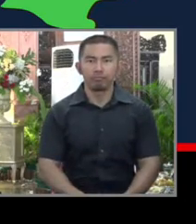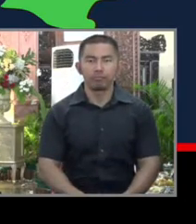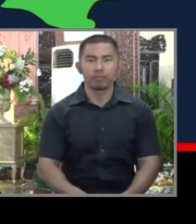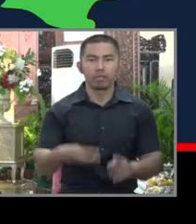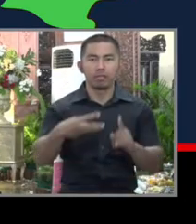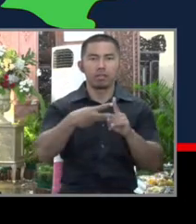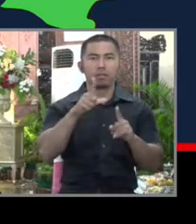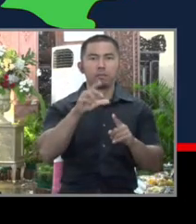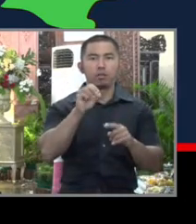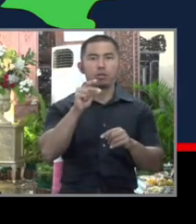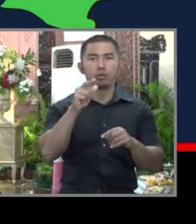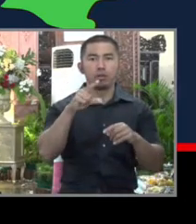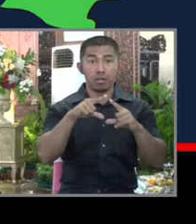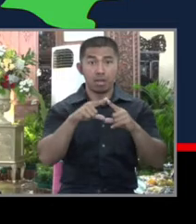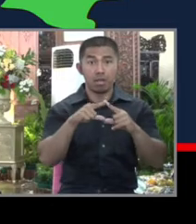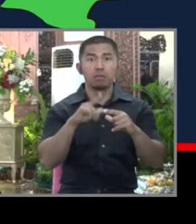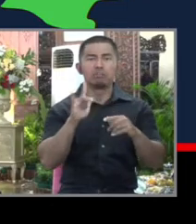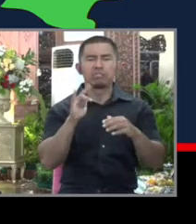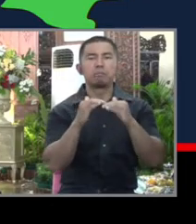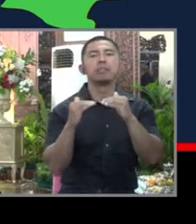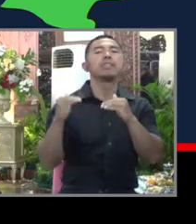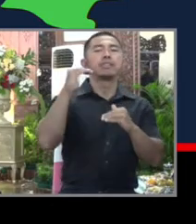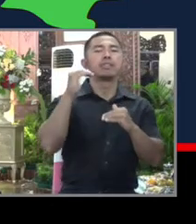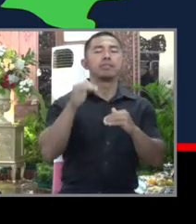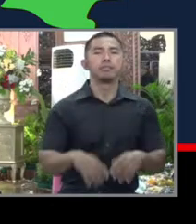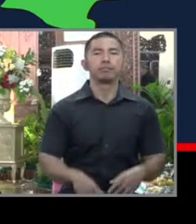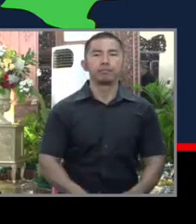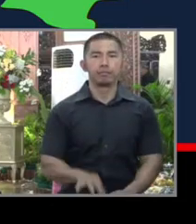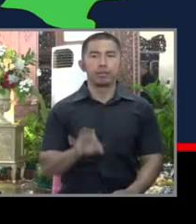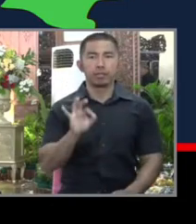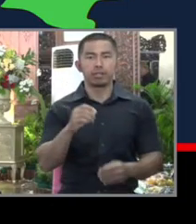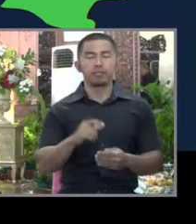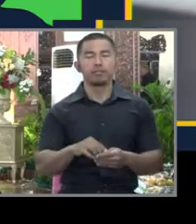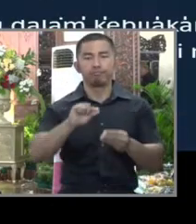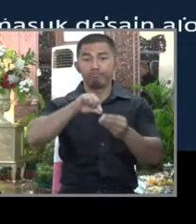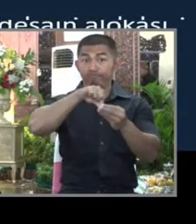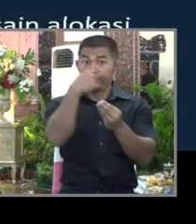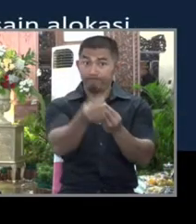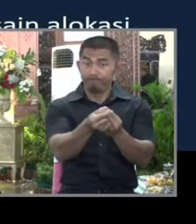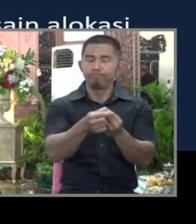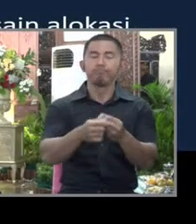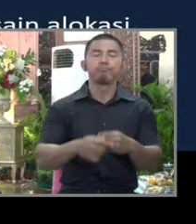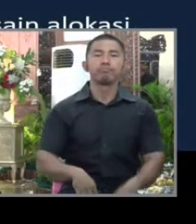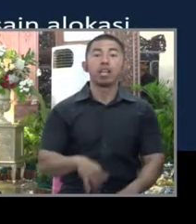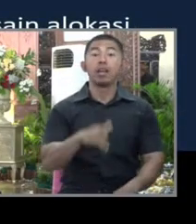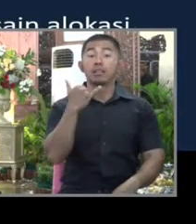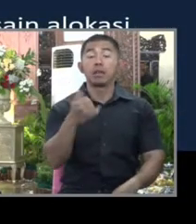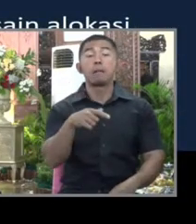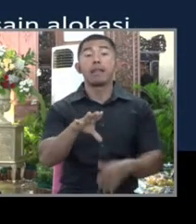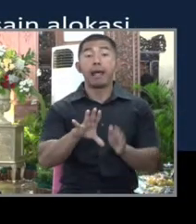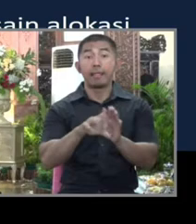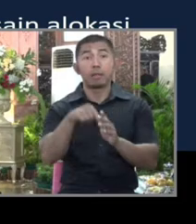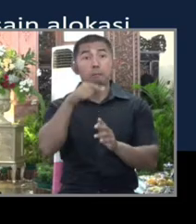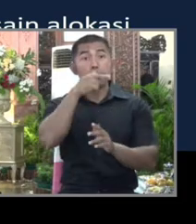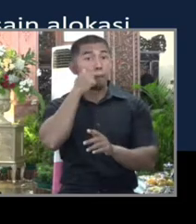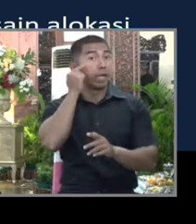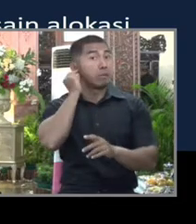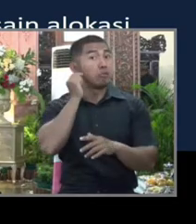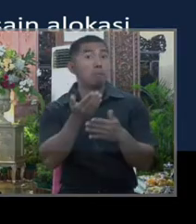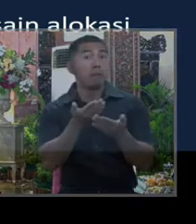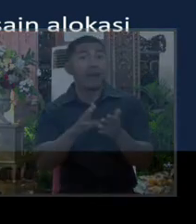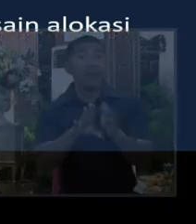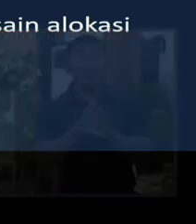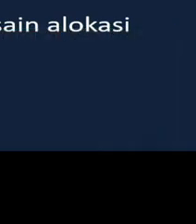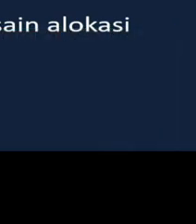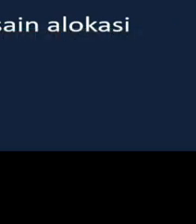ini masih tinggi kemiskinan IPM. Ini saya kasih clue-cluenya saja. Lanjut. Nanti bagaimana Bapak Ibu yang hadir pada hari ini untuk